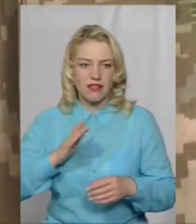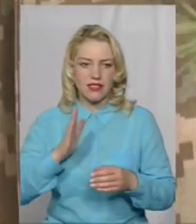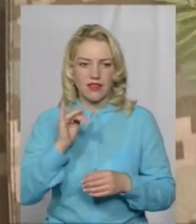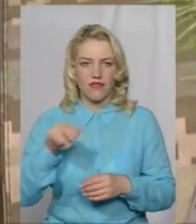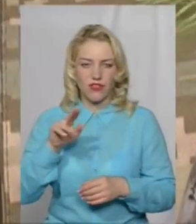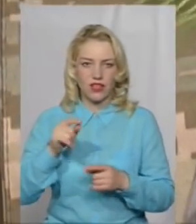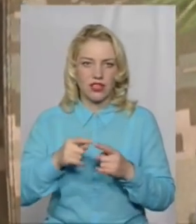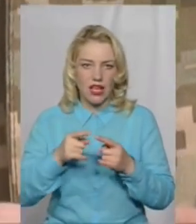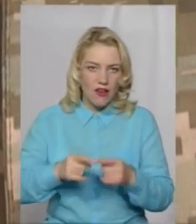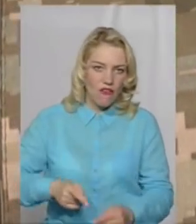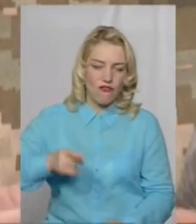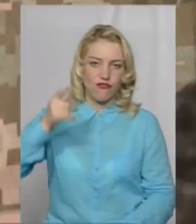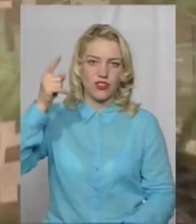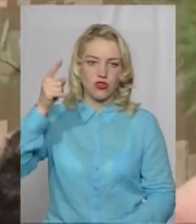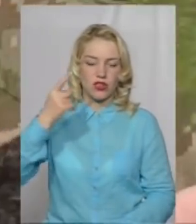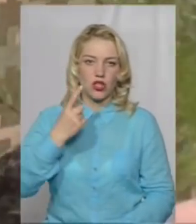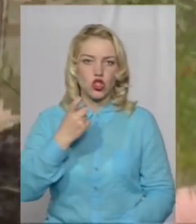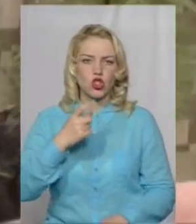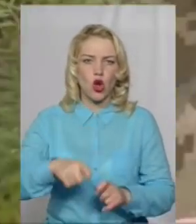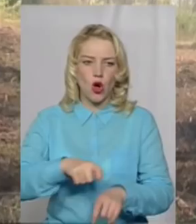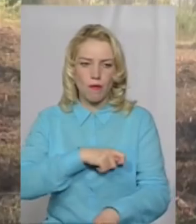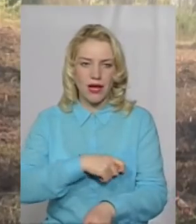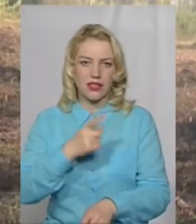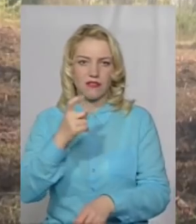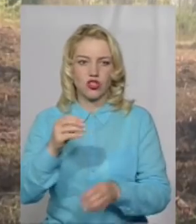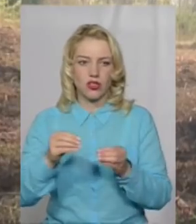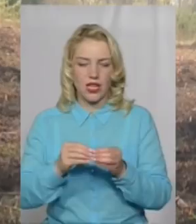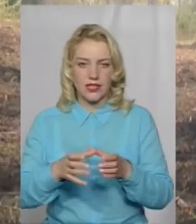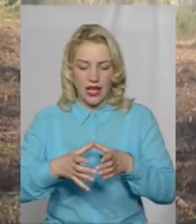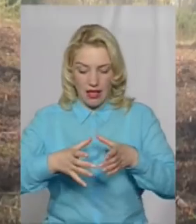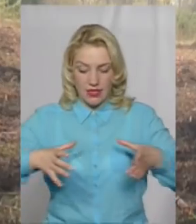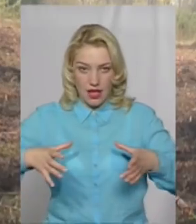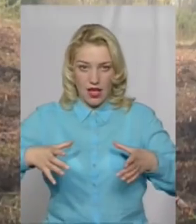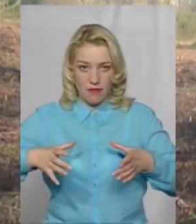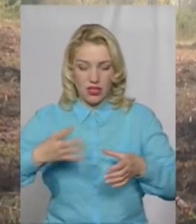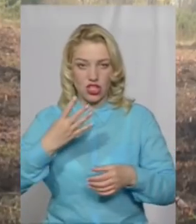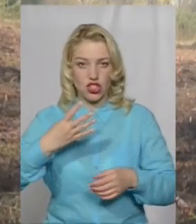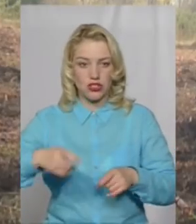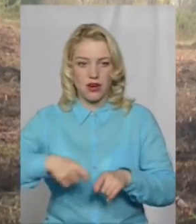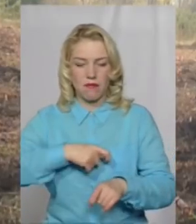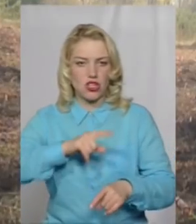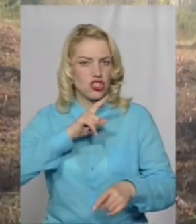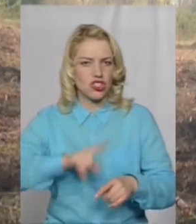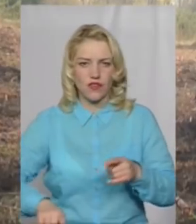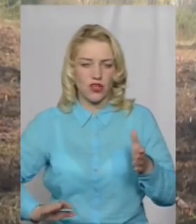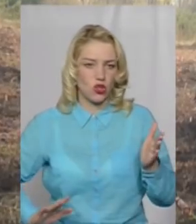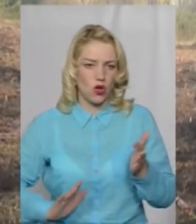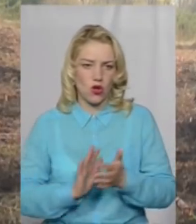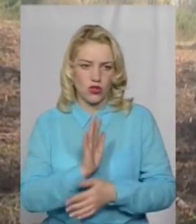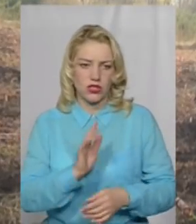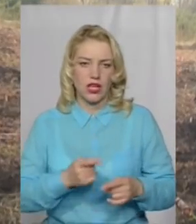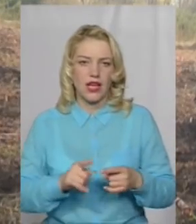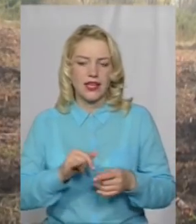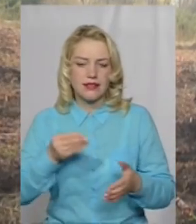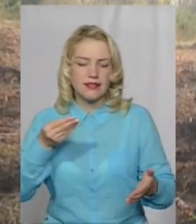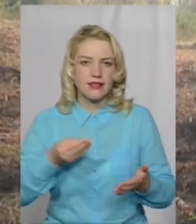досягає висоти 100 метрів, 110 метрів і в діаметрі до 4 метрів. Він є досить швидкорослим і з цінною